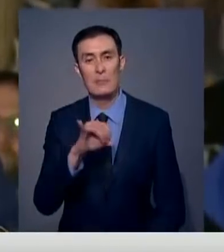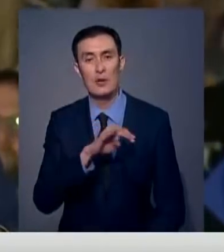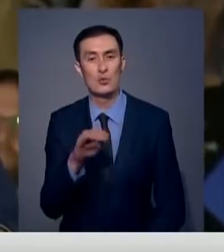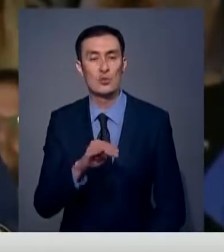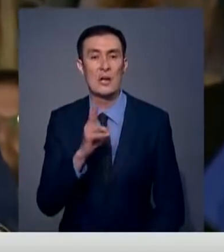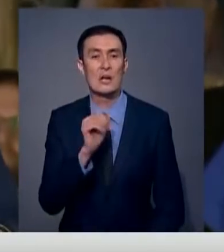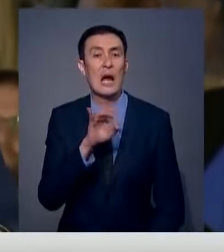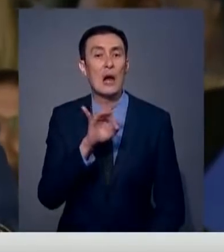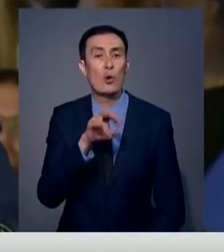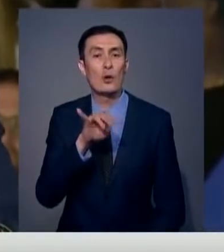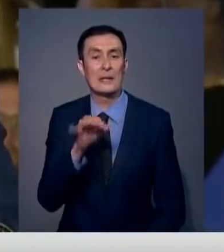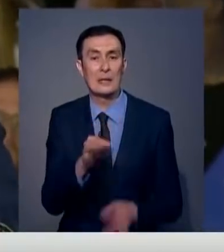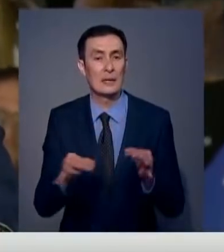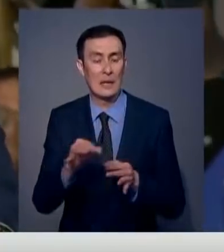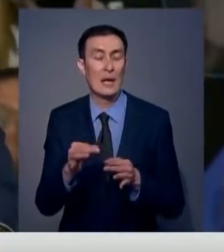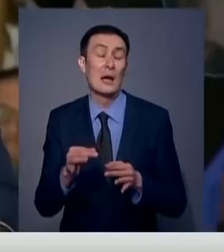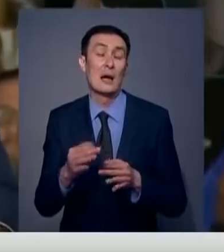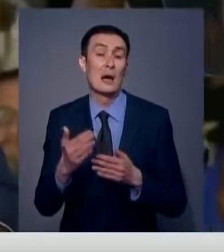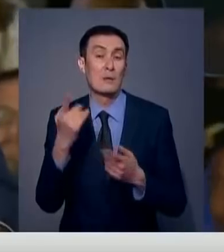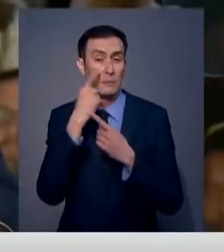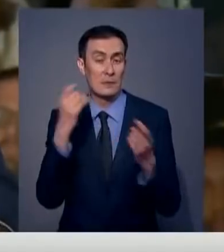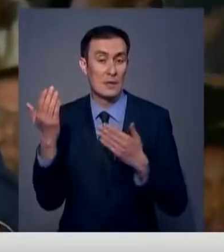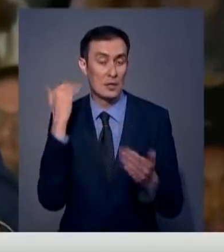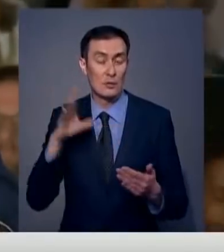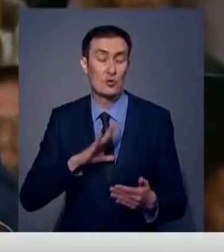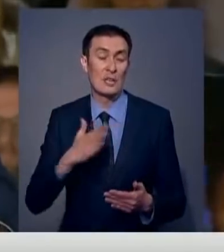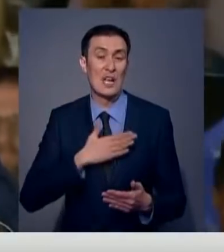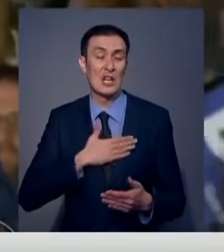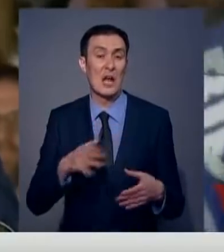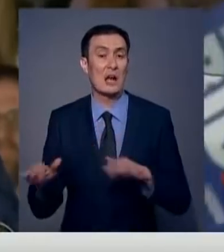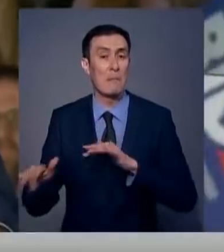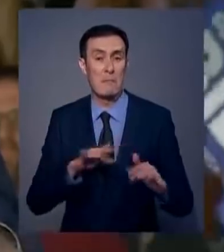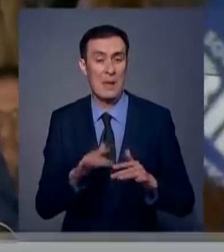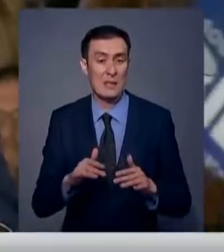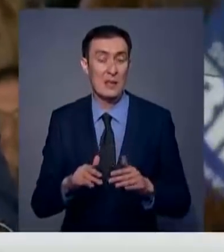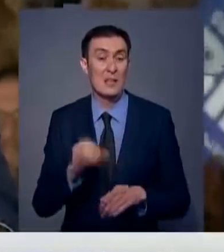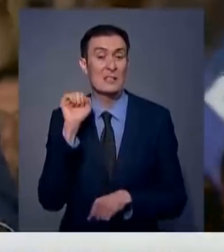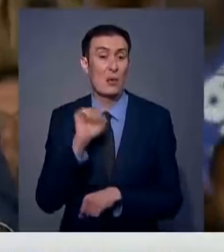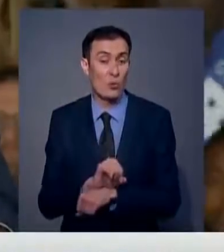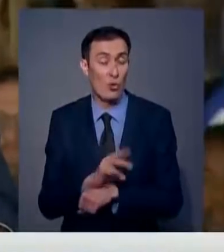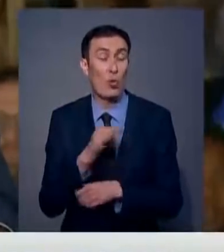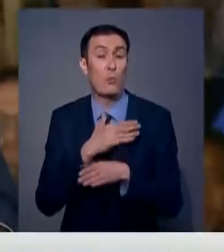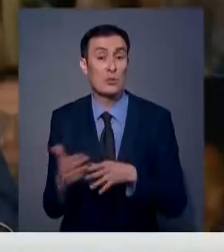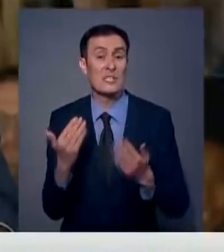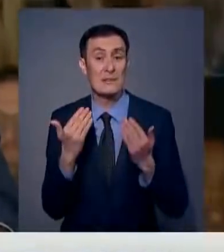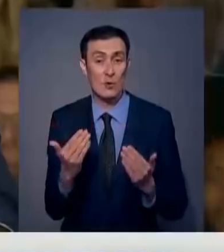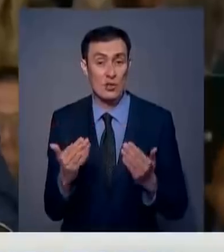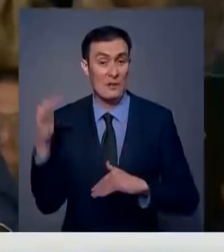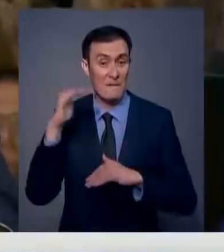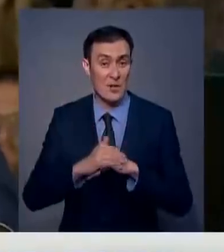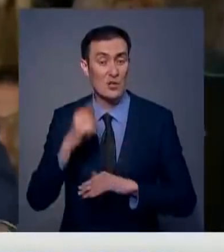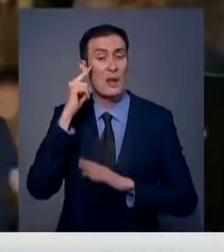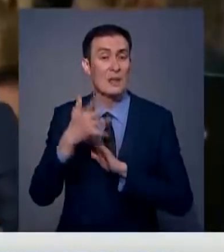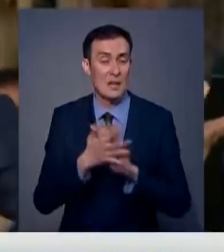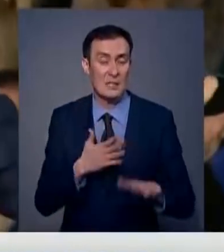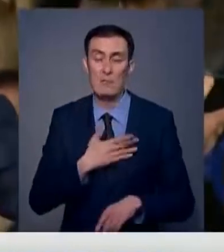Каролина. Несколько дней назад пресса и обозреватели заявили, что нашей компании конец. Однако после сегодняшнего вечера ясно, что